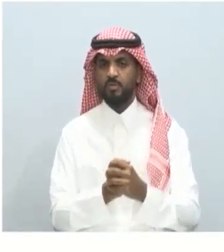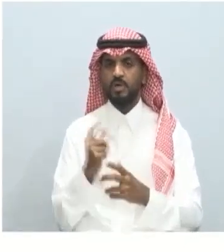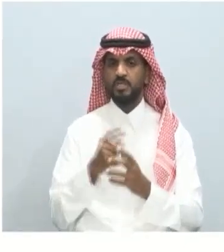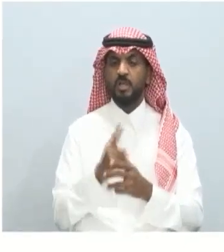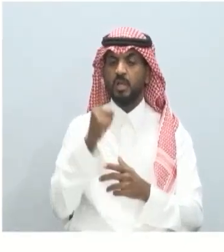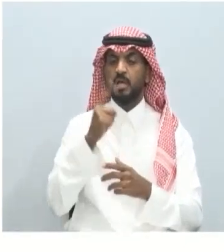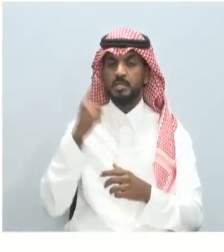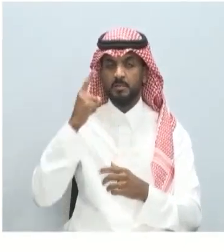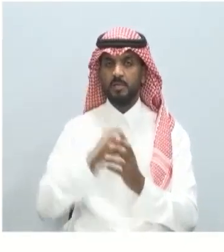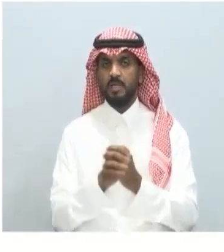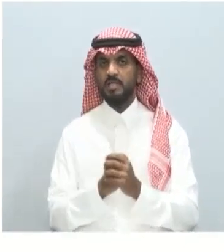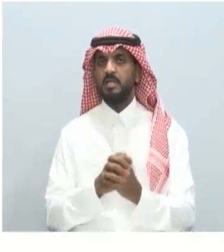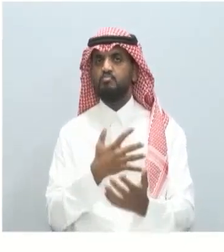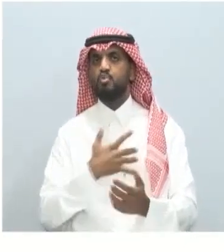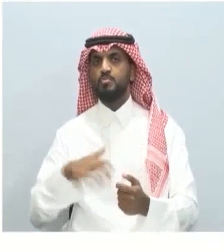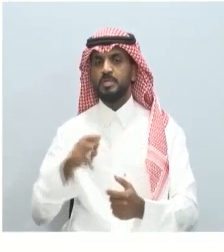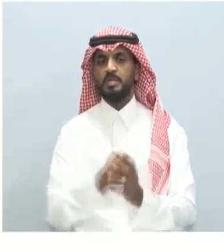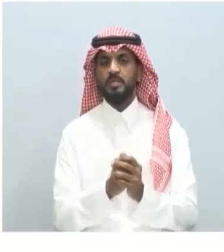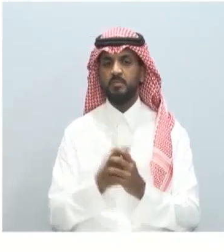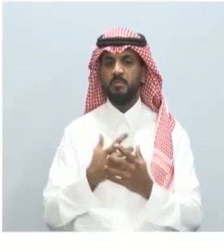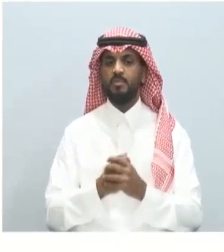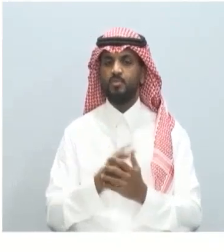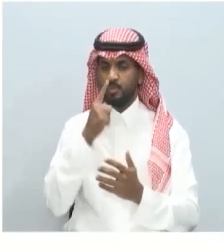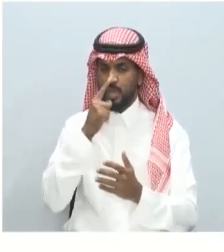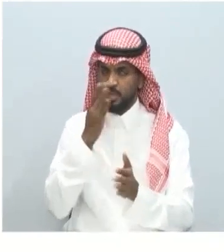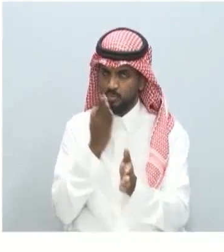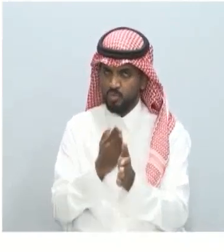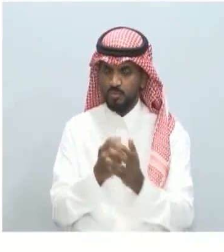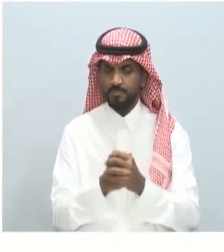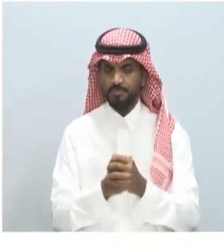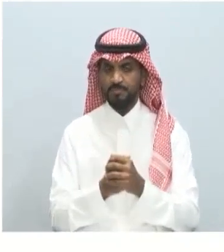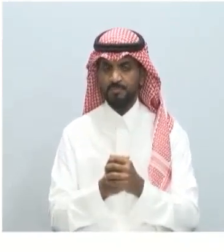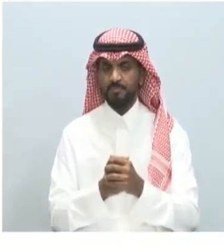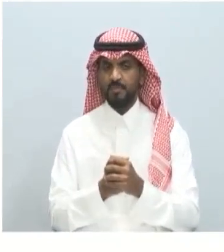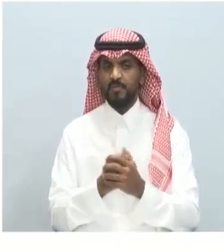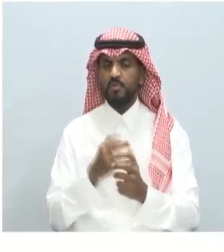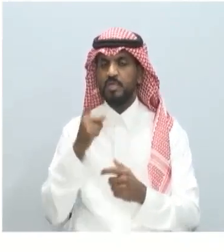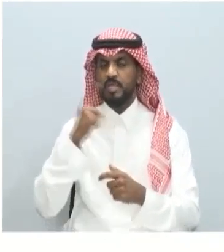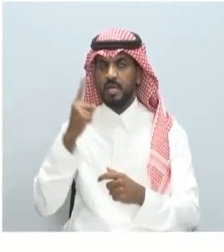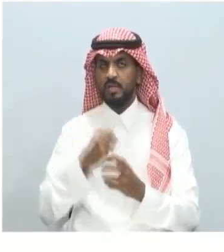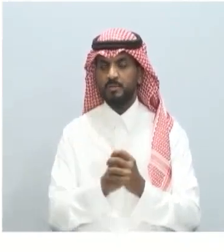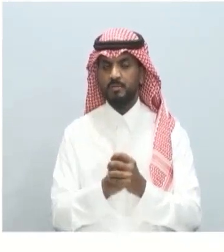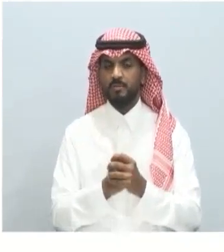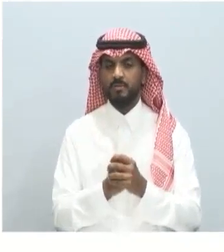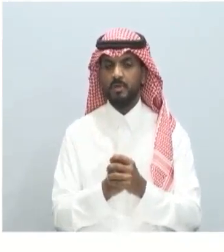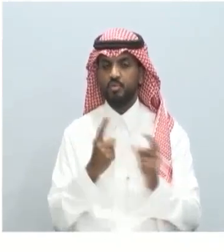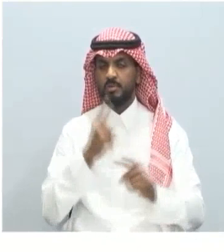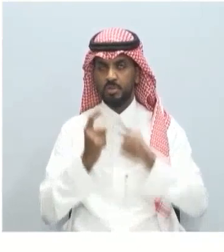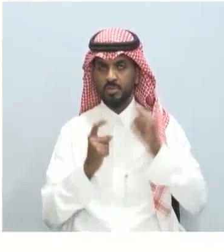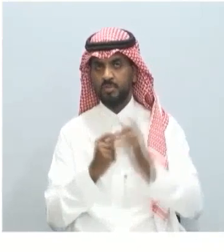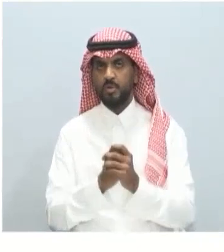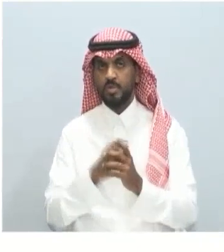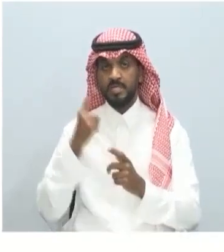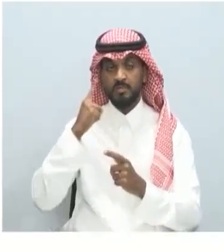الله السمع لدى المؤمنين مبعث طاعتهم وخشوعهم في قوله تعالى اعوذ بالله من الشيطان الرجيم